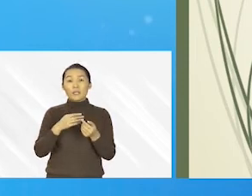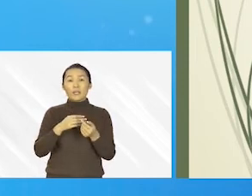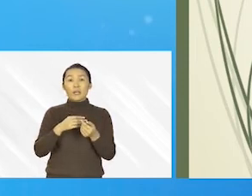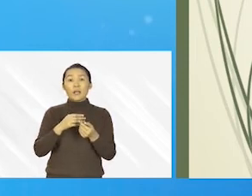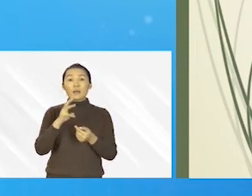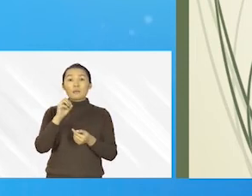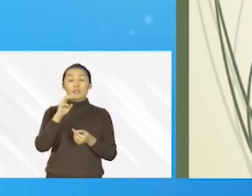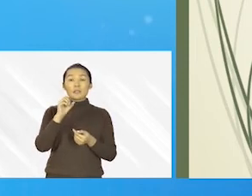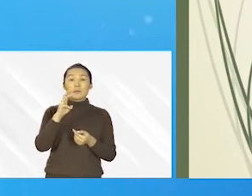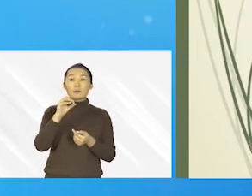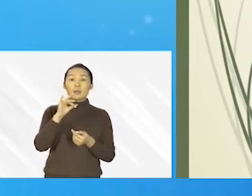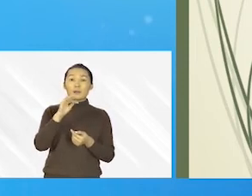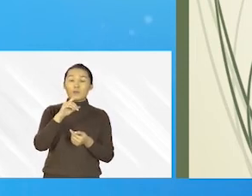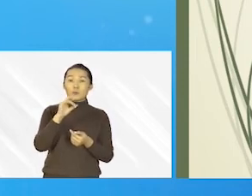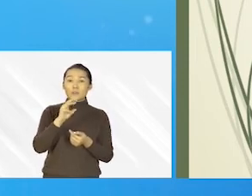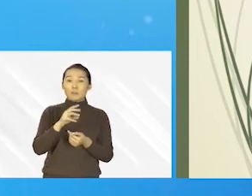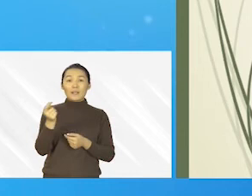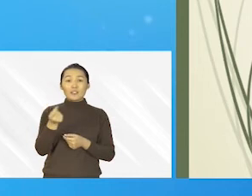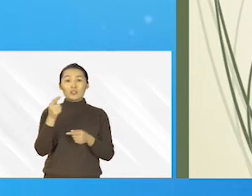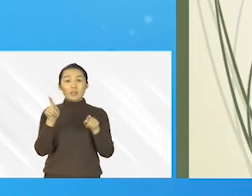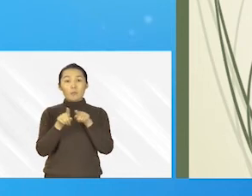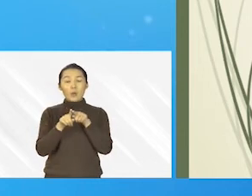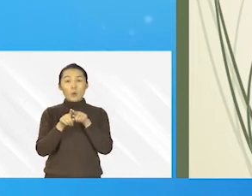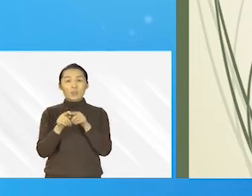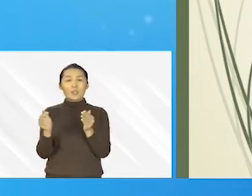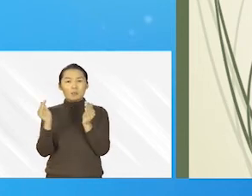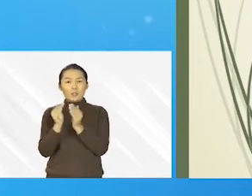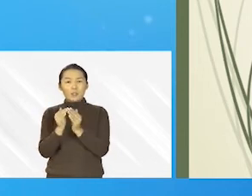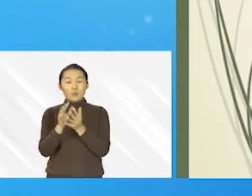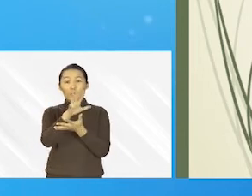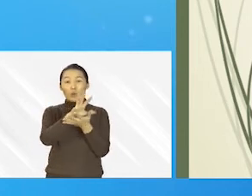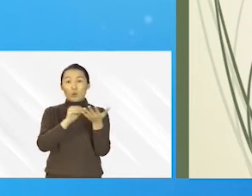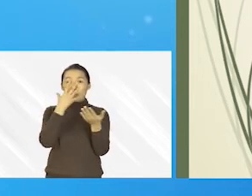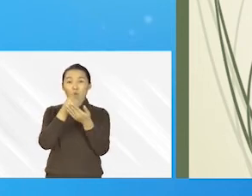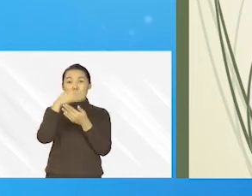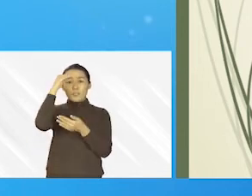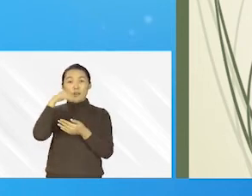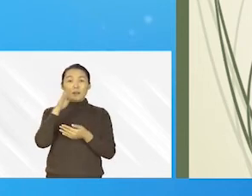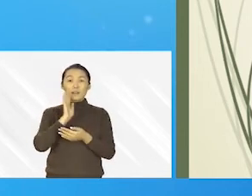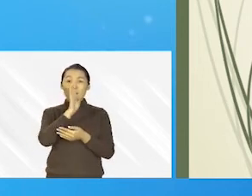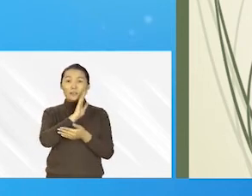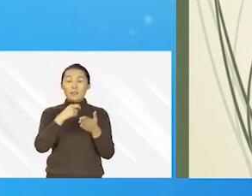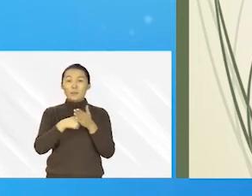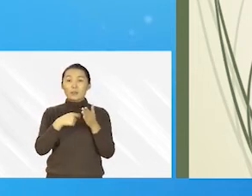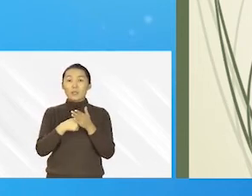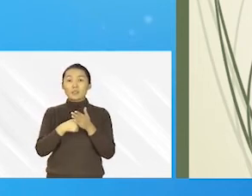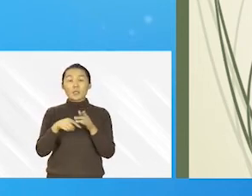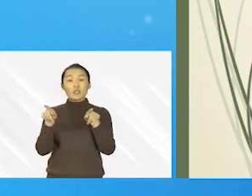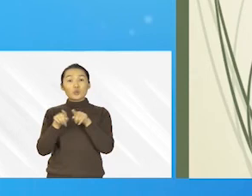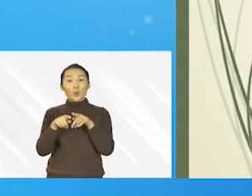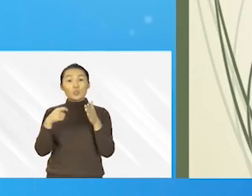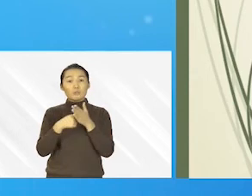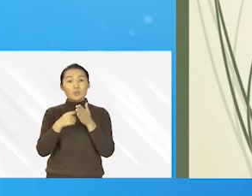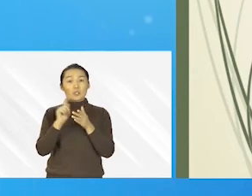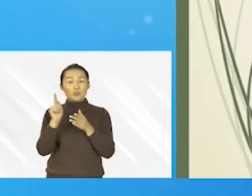метаморфозом личинка похожа на миниатюрную копию своих родителей и питается той же пищей, что